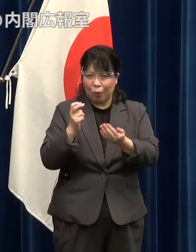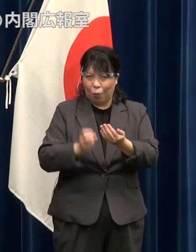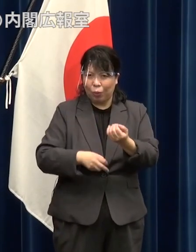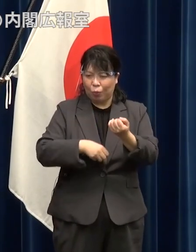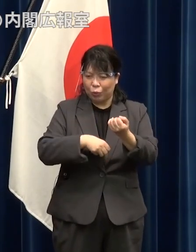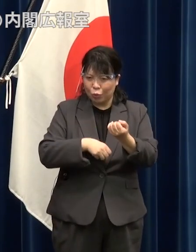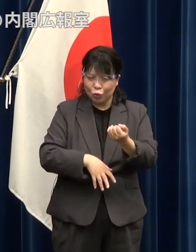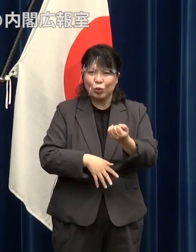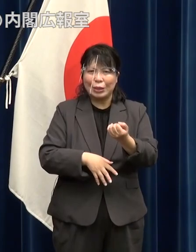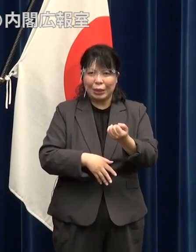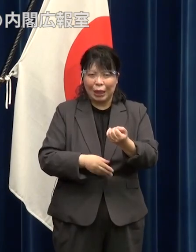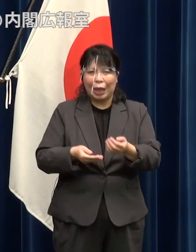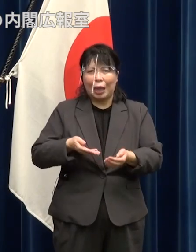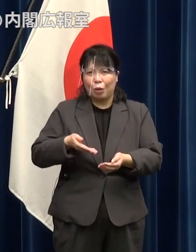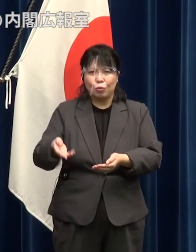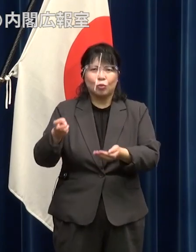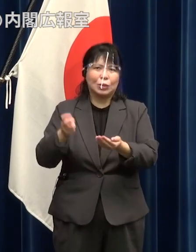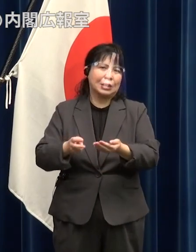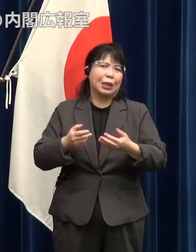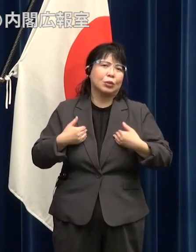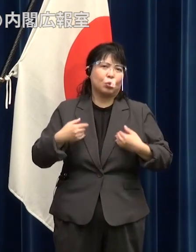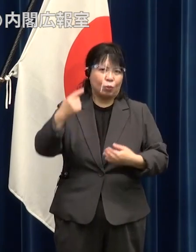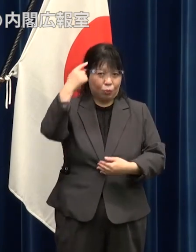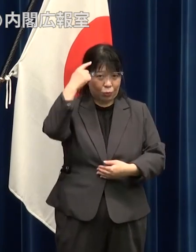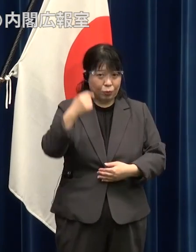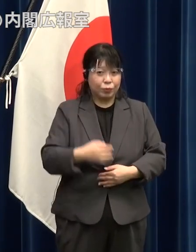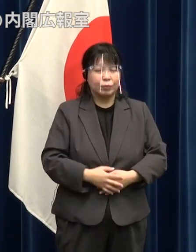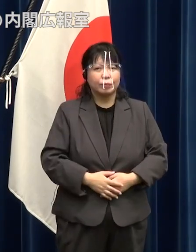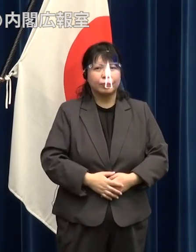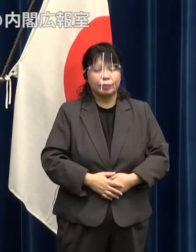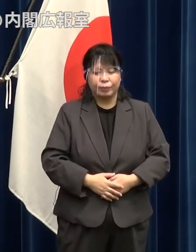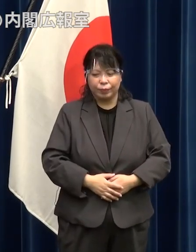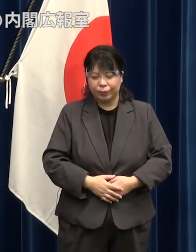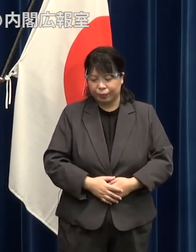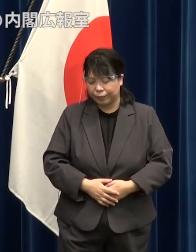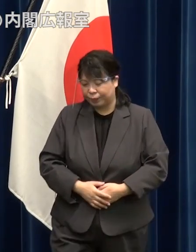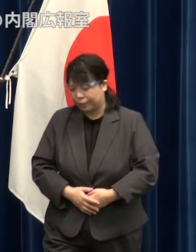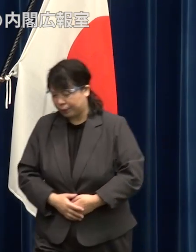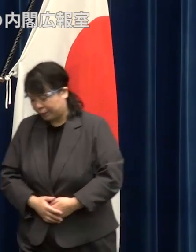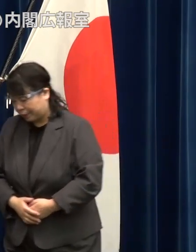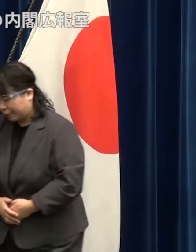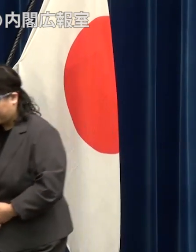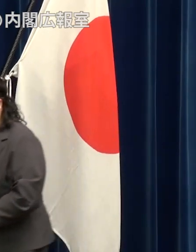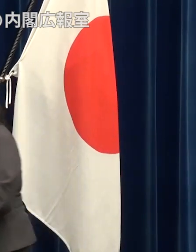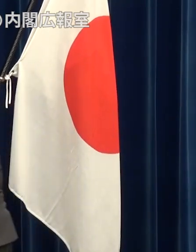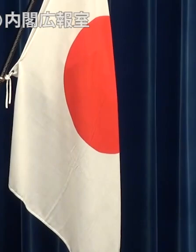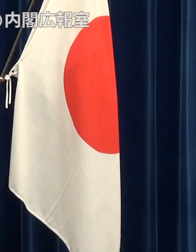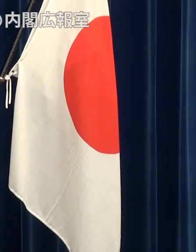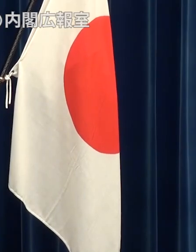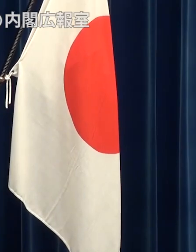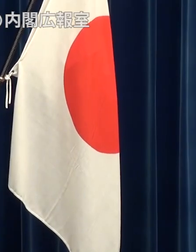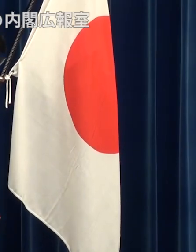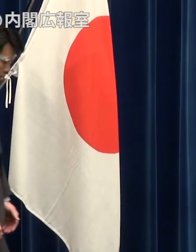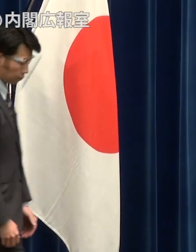ていくことになると考えています。 それでは次の方、産経新聞田村さん。